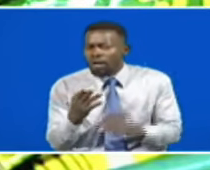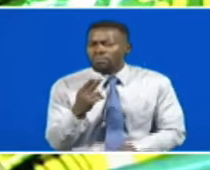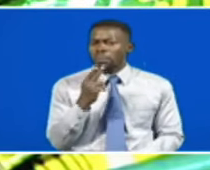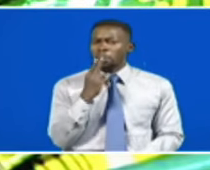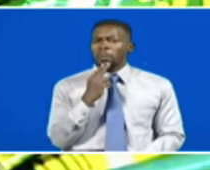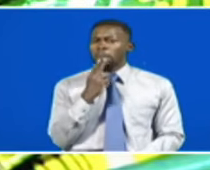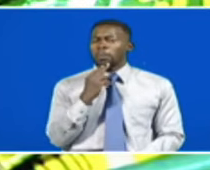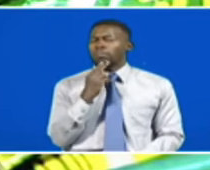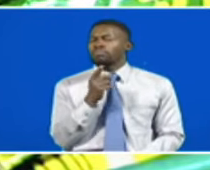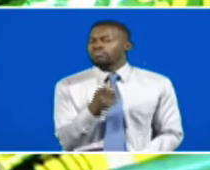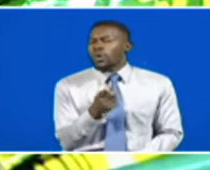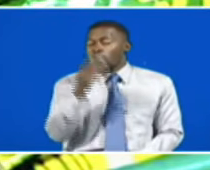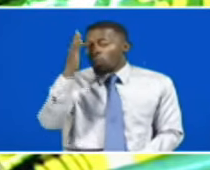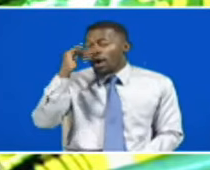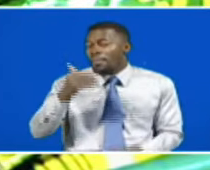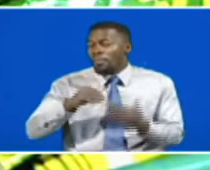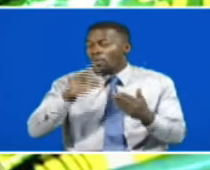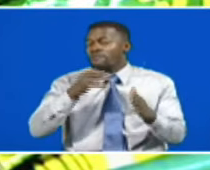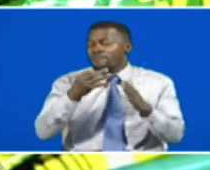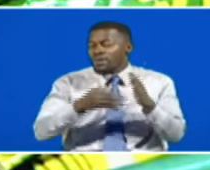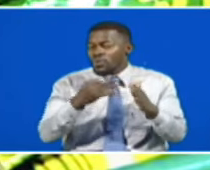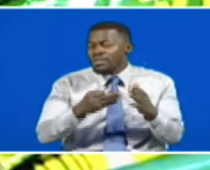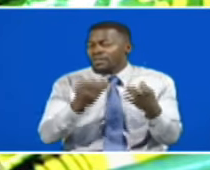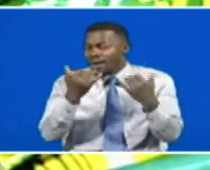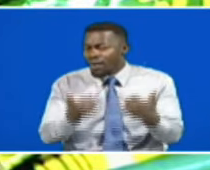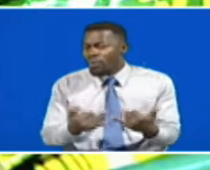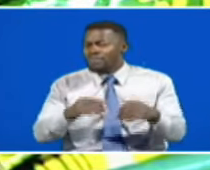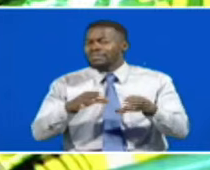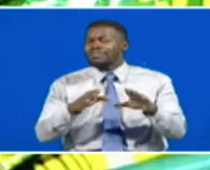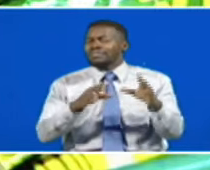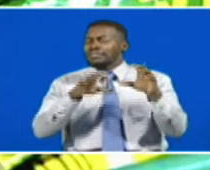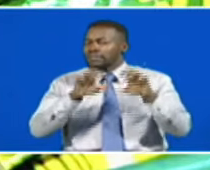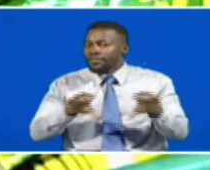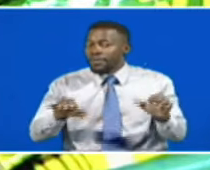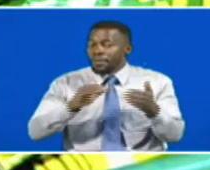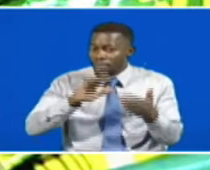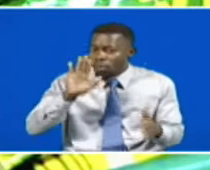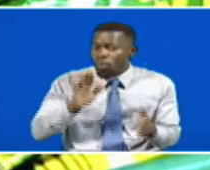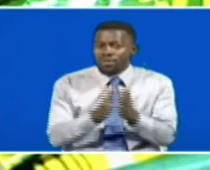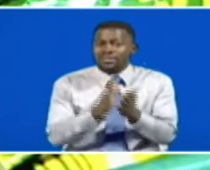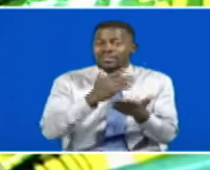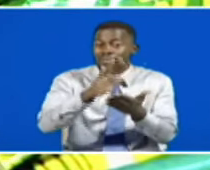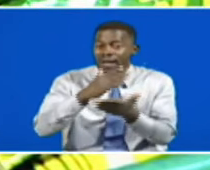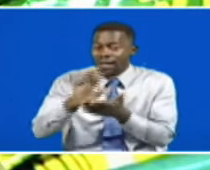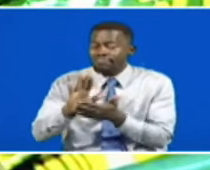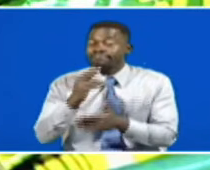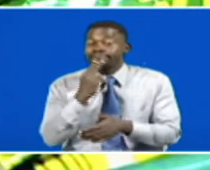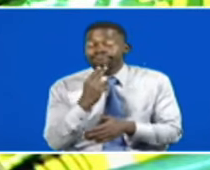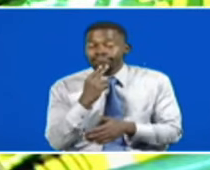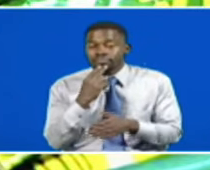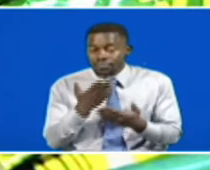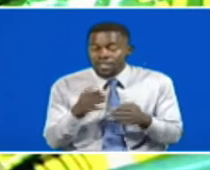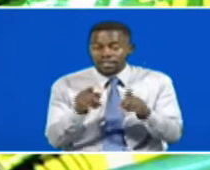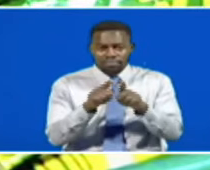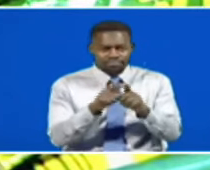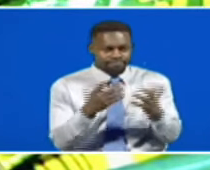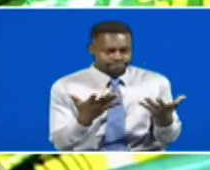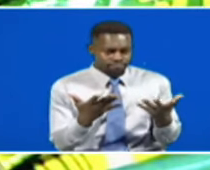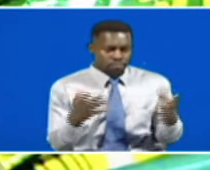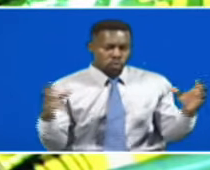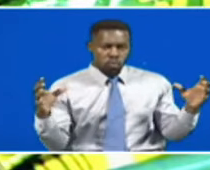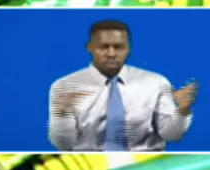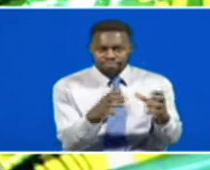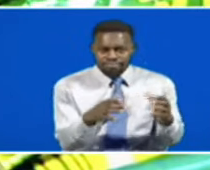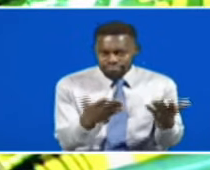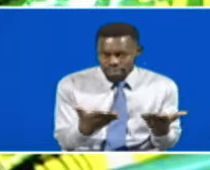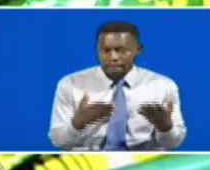vya kusaga miwa vimeathirika pakubwa na sukari iliyowasilishwa nchini. Kwa mujibu wa miungano ya wakulima wa miwa kutoka eneo